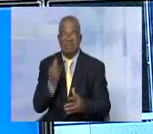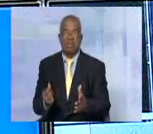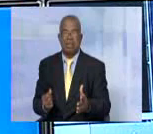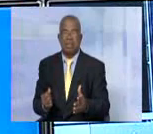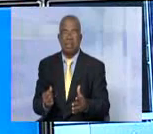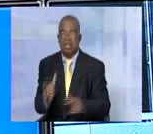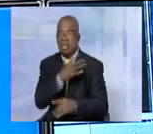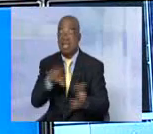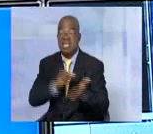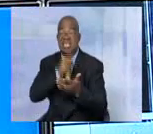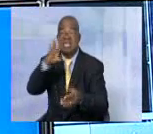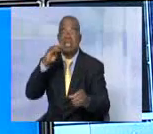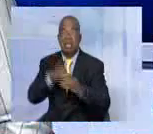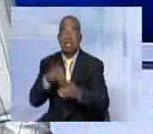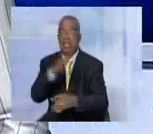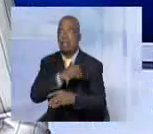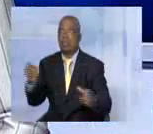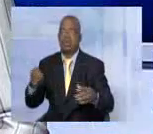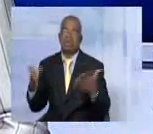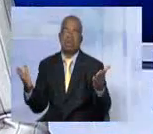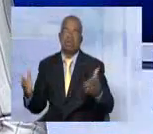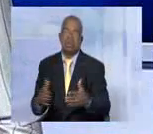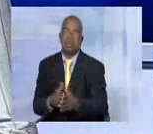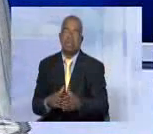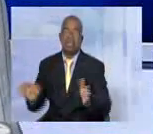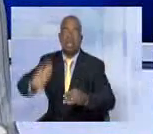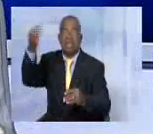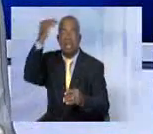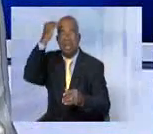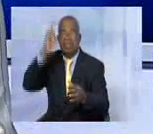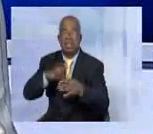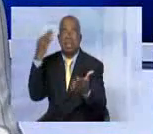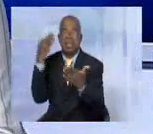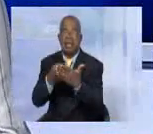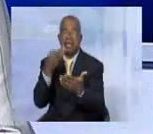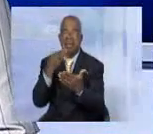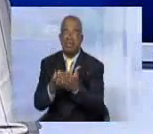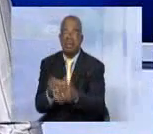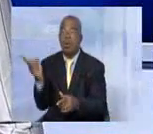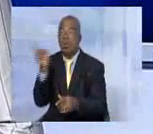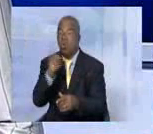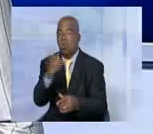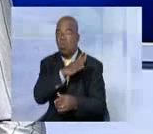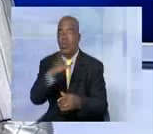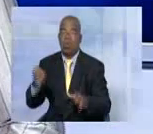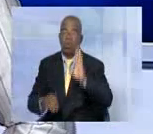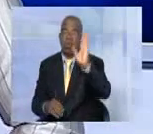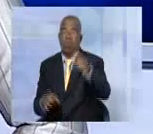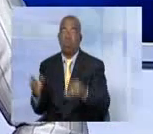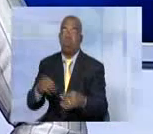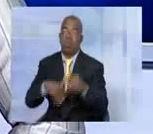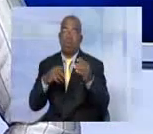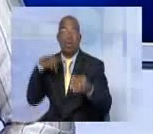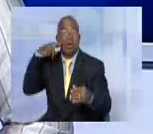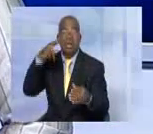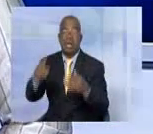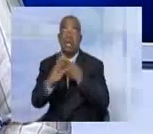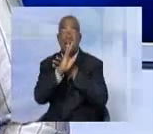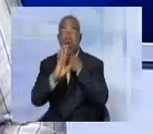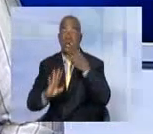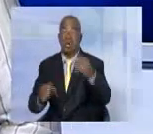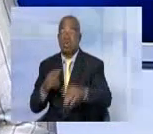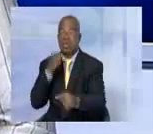été dépistés gratuitement. C'est une initiative de leur mutuelle avec l'appui de l'association Obésité et Diabète de Côte